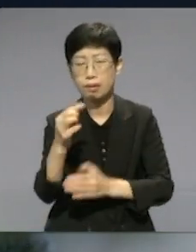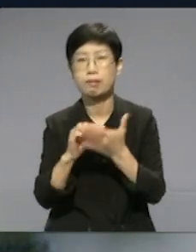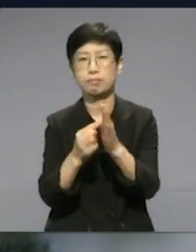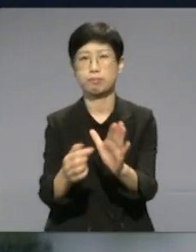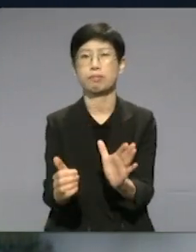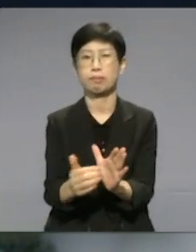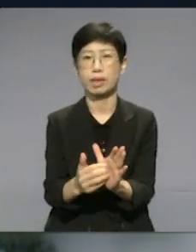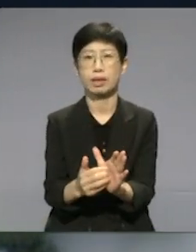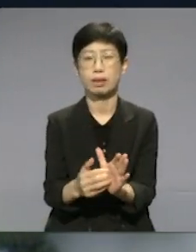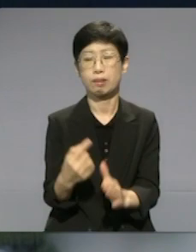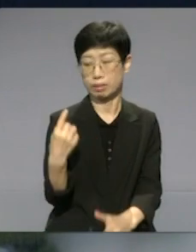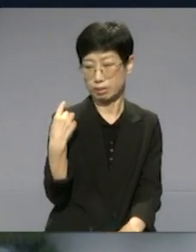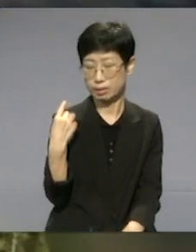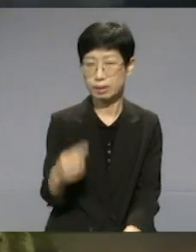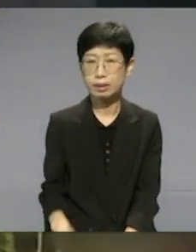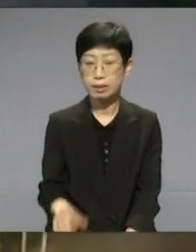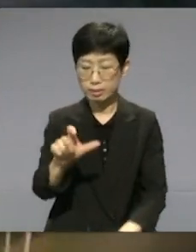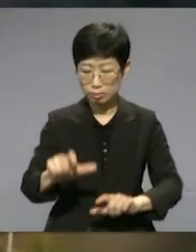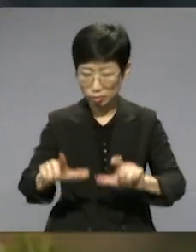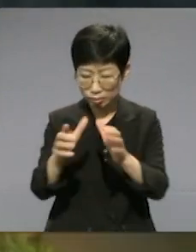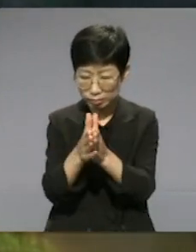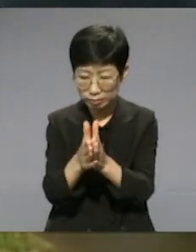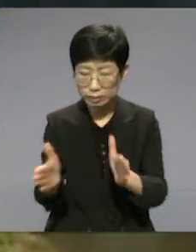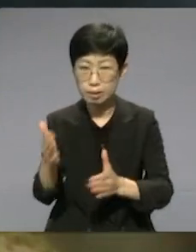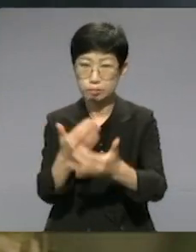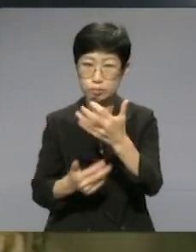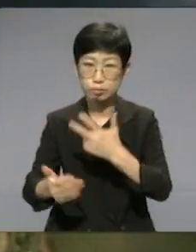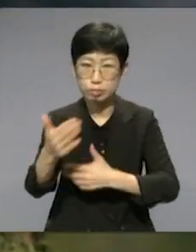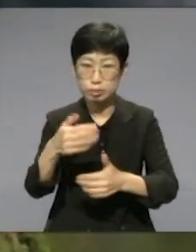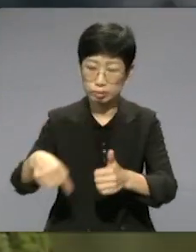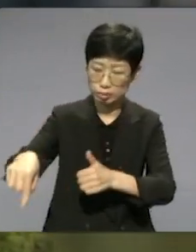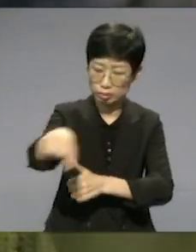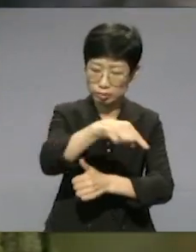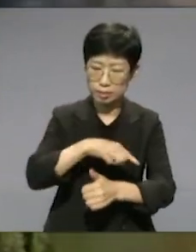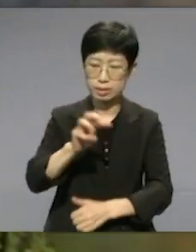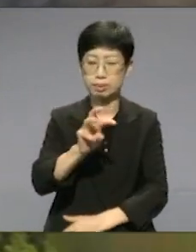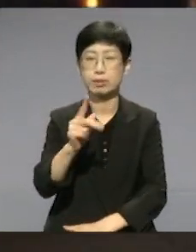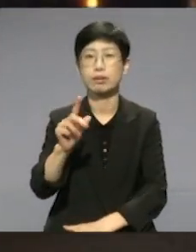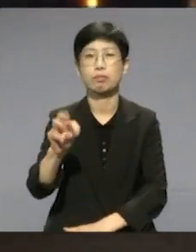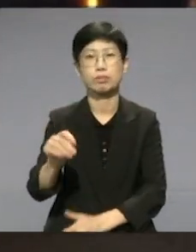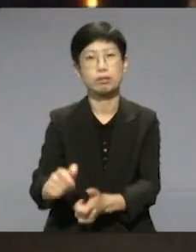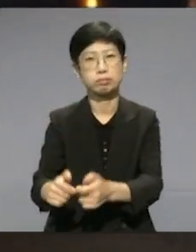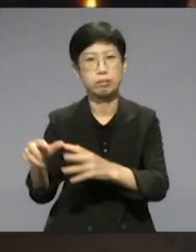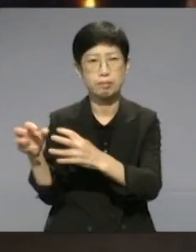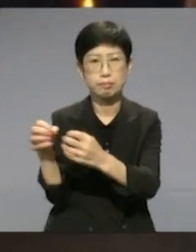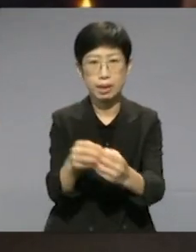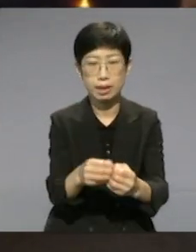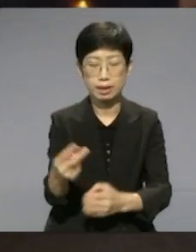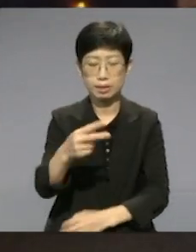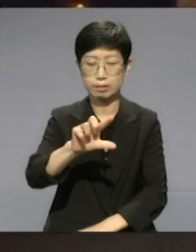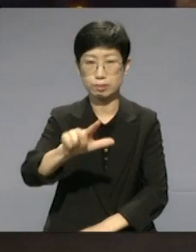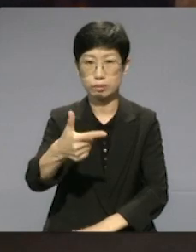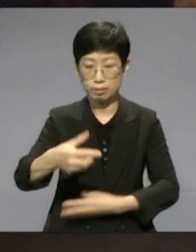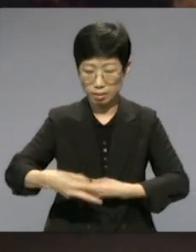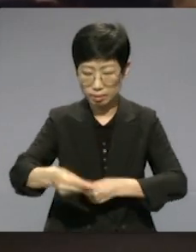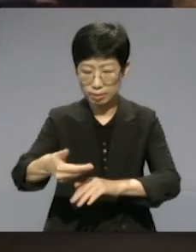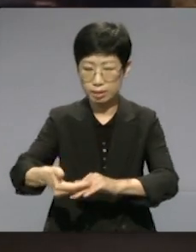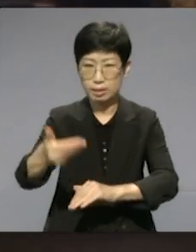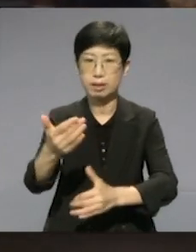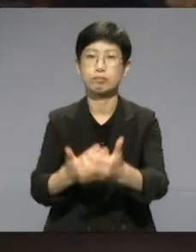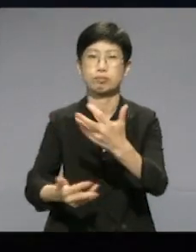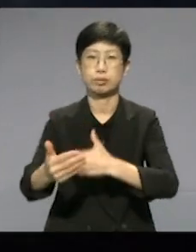17일 전했습니다 지난 15일 시작된 산불은 둘레가 30km로 늘어나 2600 헥타르 이상을 태우며